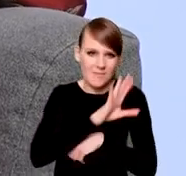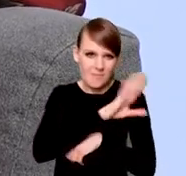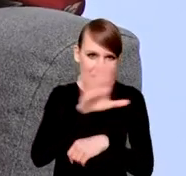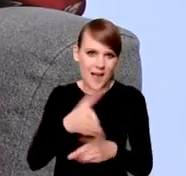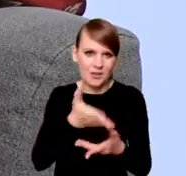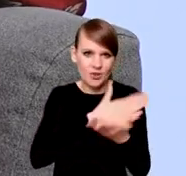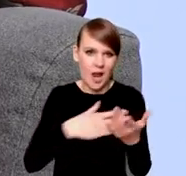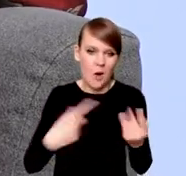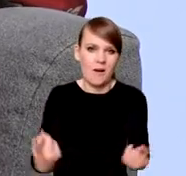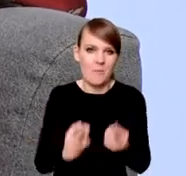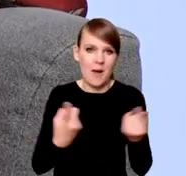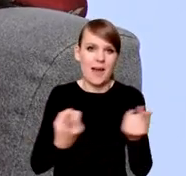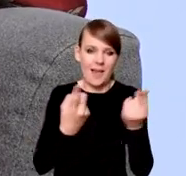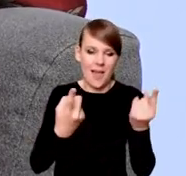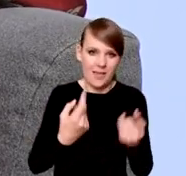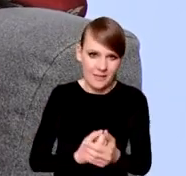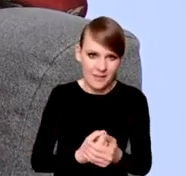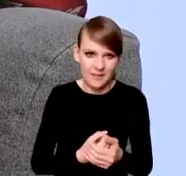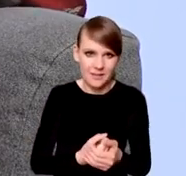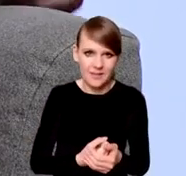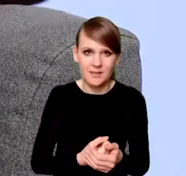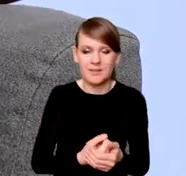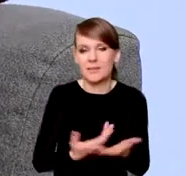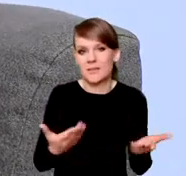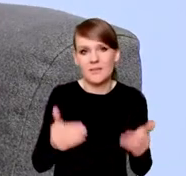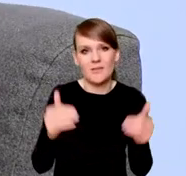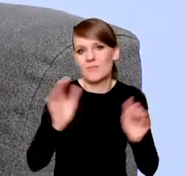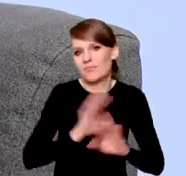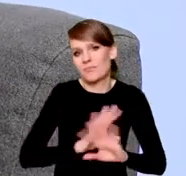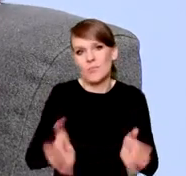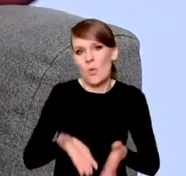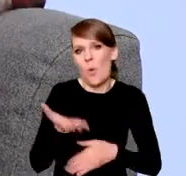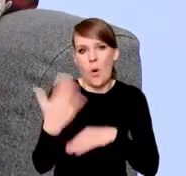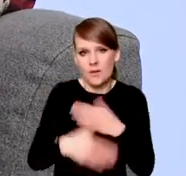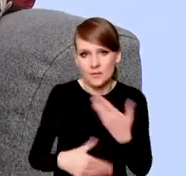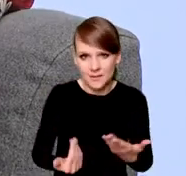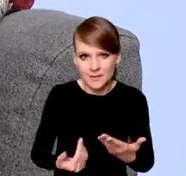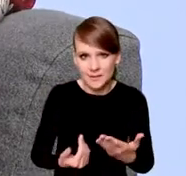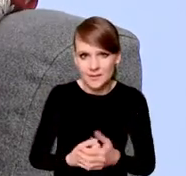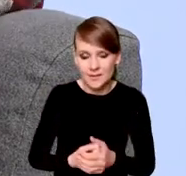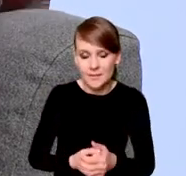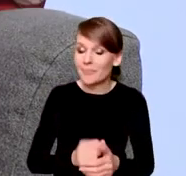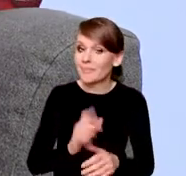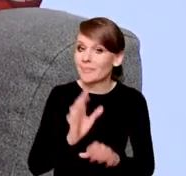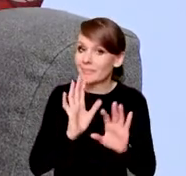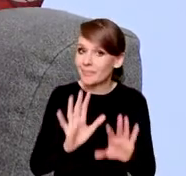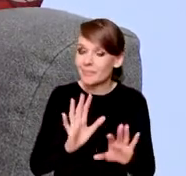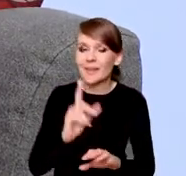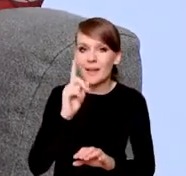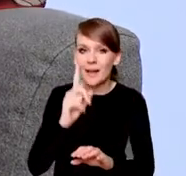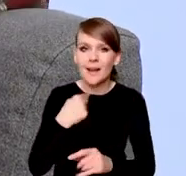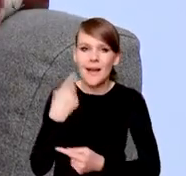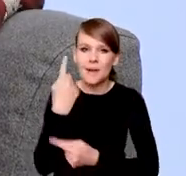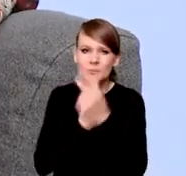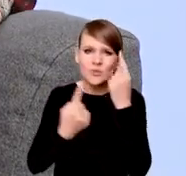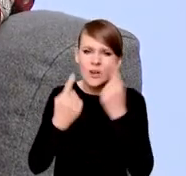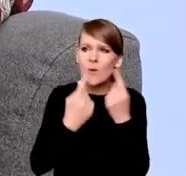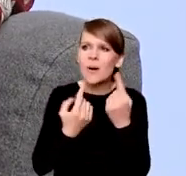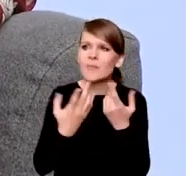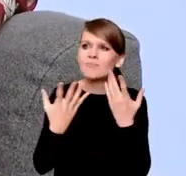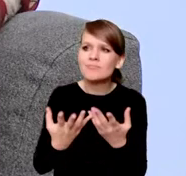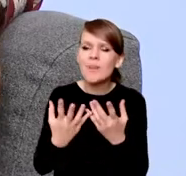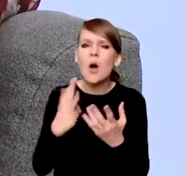się zajmie i można byłoby na tym zakończyć. Natomiast kiedy się zastanawiałam nad tymi korzyściami,